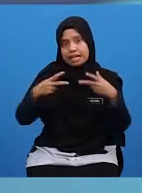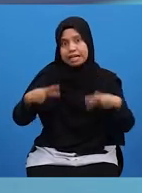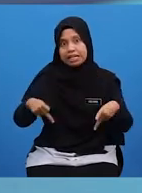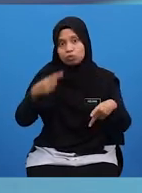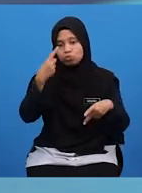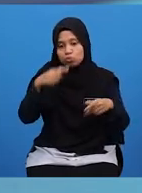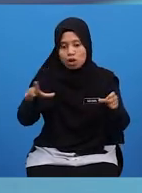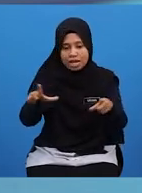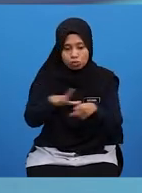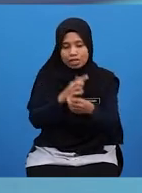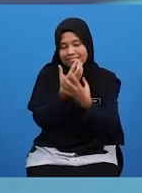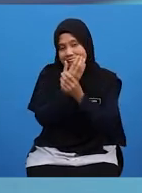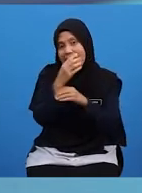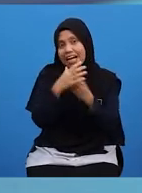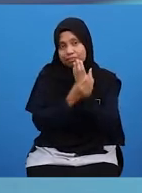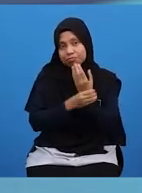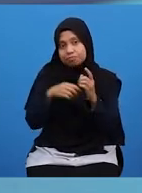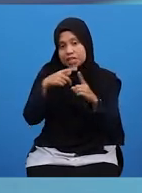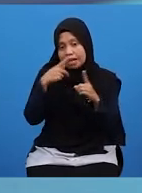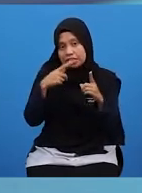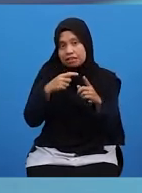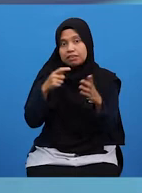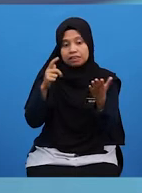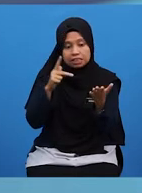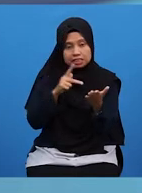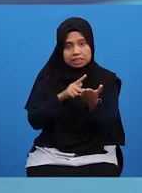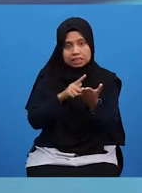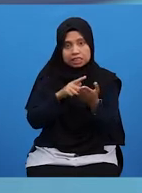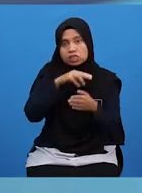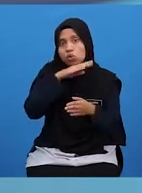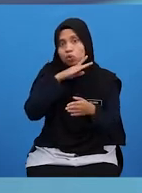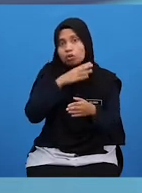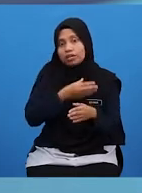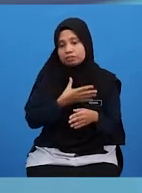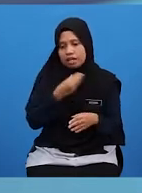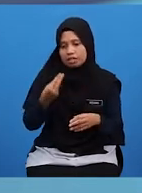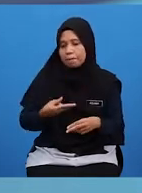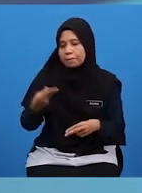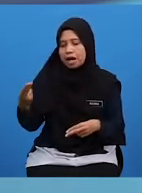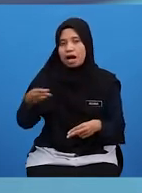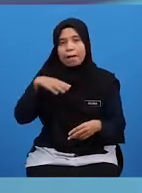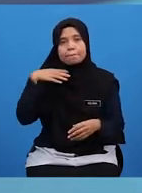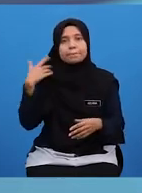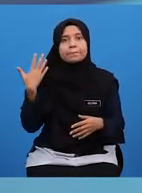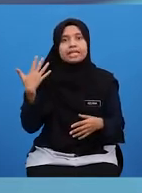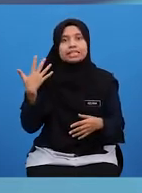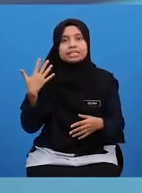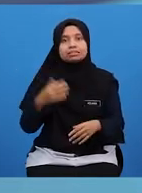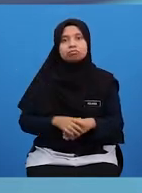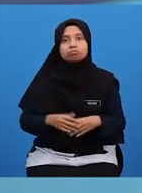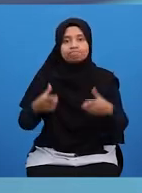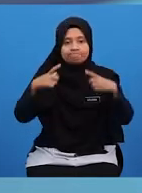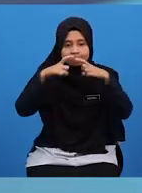bagi melindungi tangan daripada terkena kotoran dan bahan panas. Gunakan pelitup